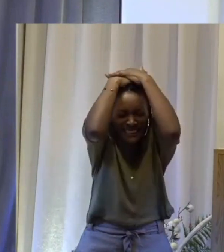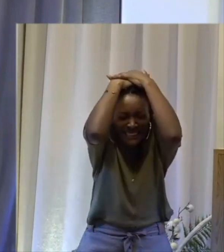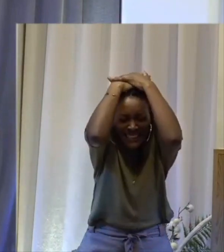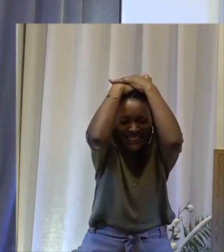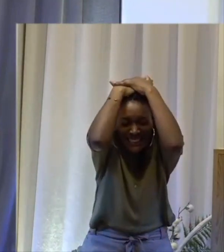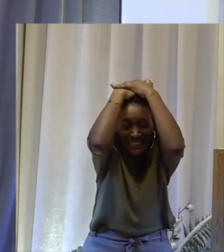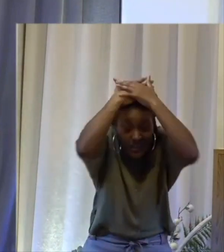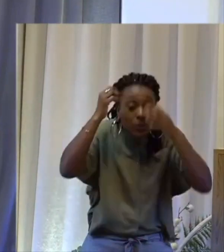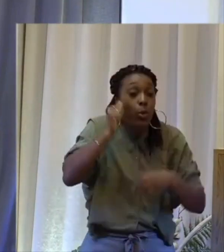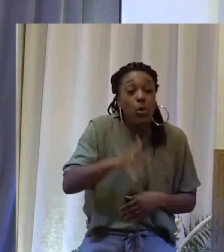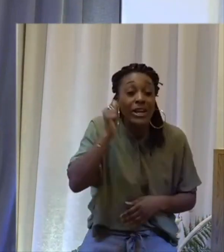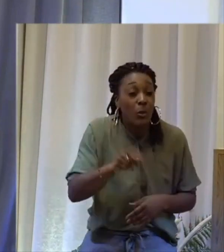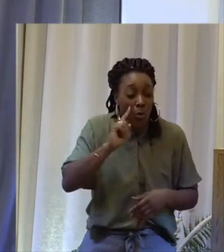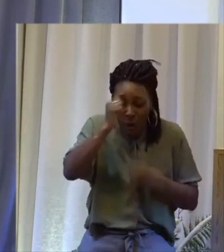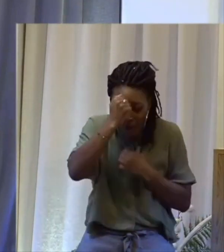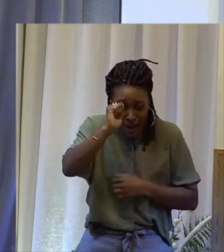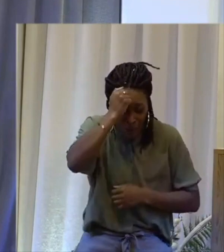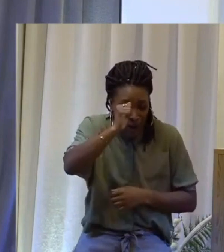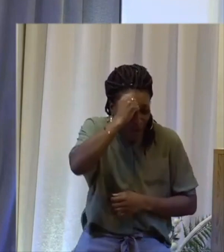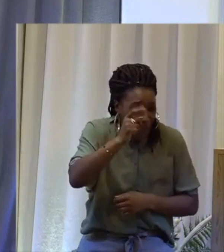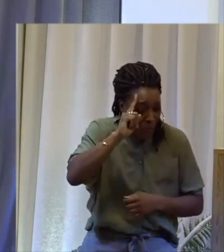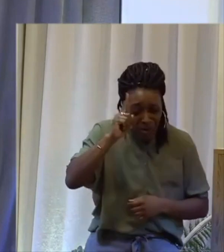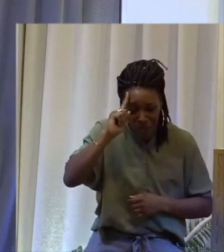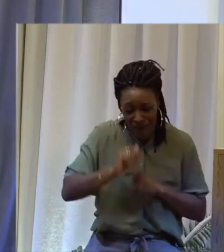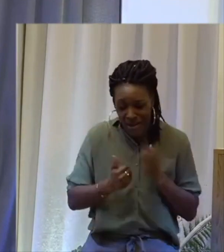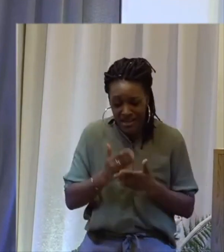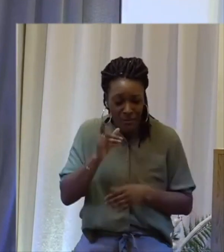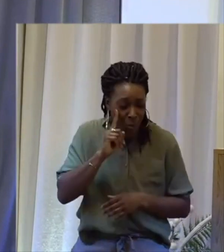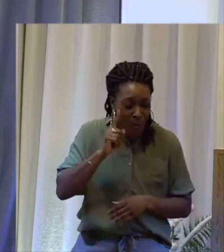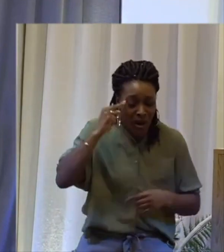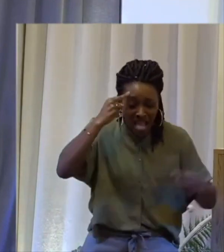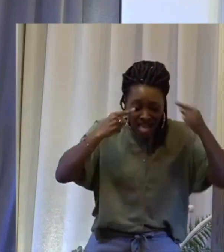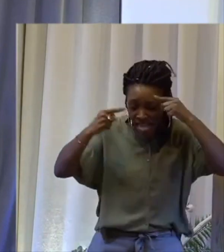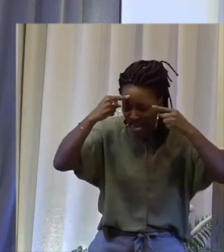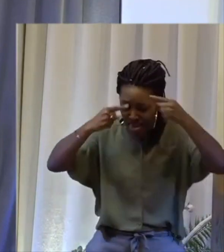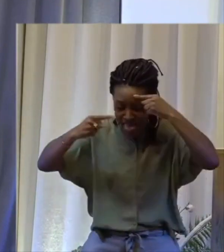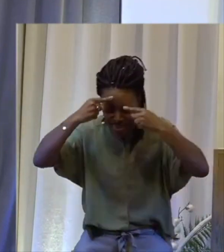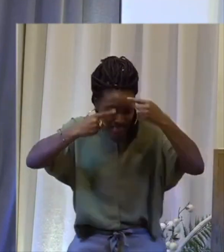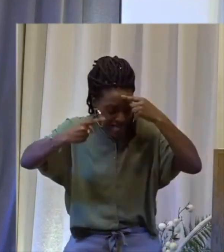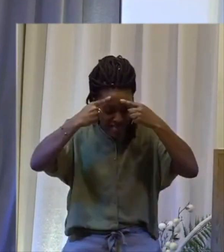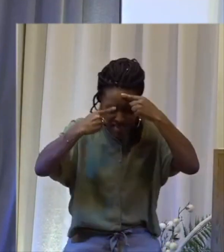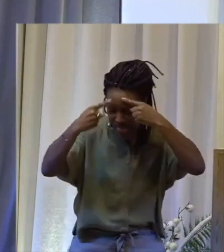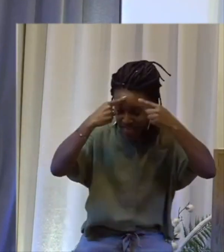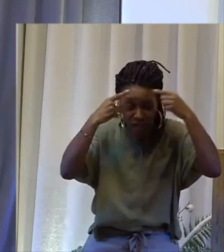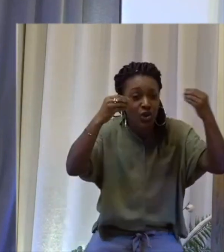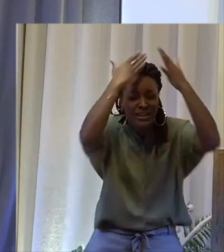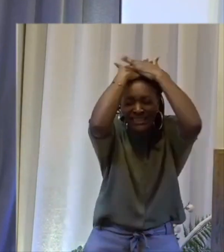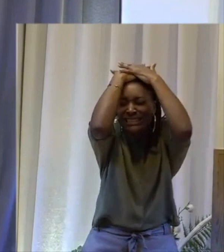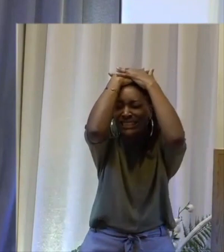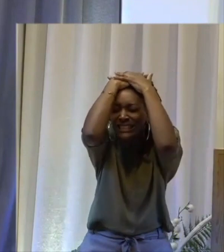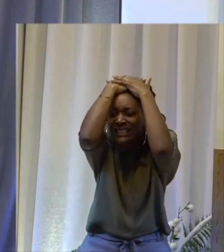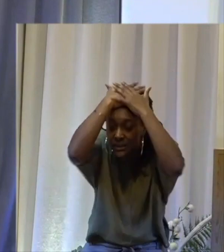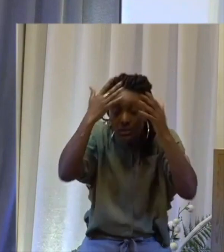jour. Parce que tu es rempli de regrets, de remords, parce que tu as fait quelque chose que tu n'aurais jamais imaginé faire un jour.